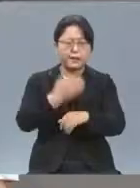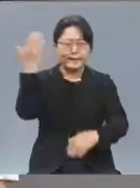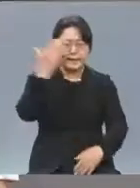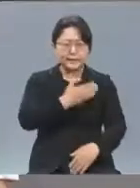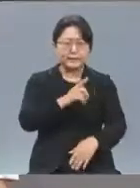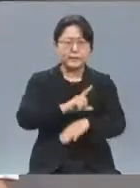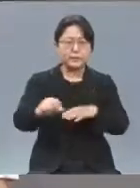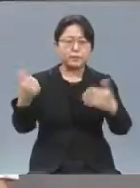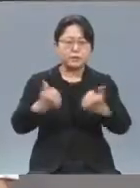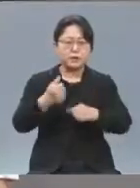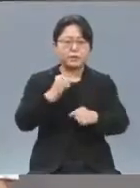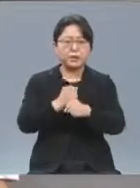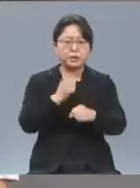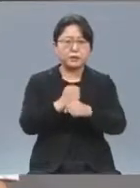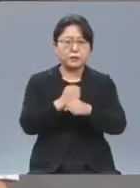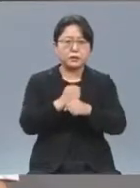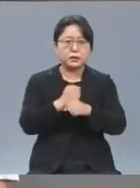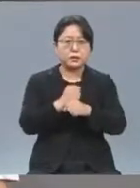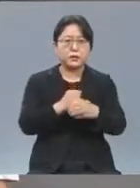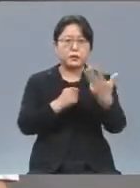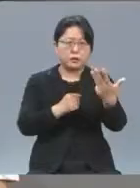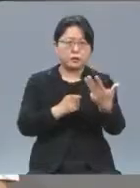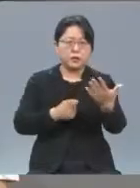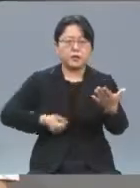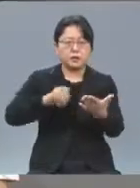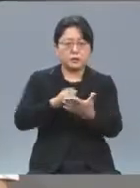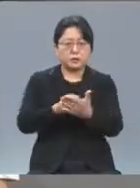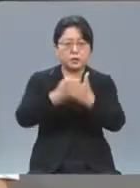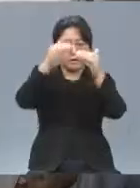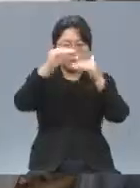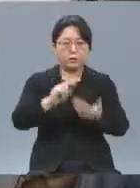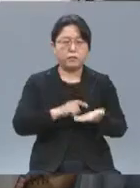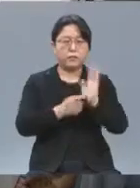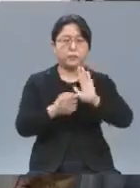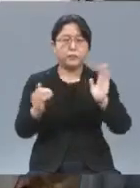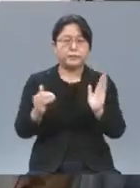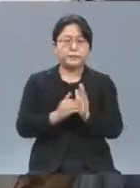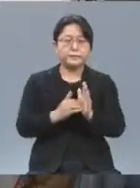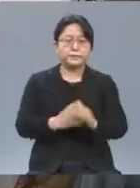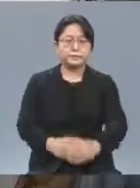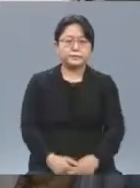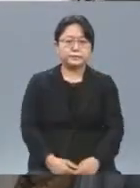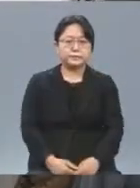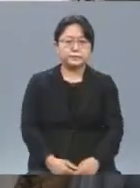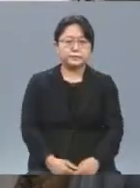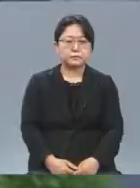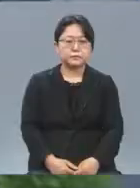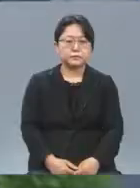깨끗한 지방의회를 만드는 등의 8개 결의사항을 발표했습니다.